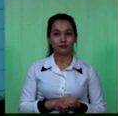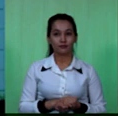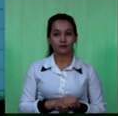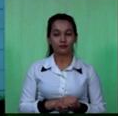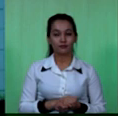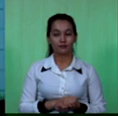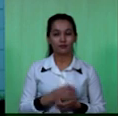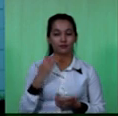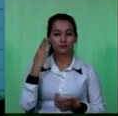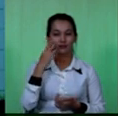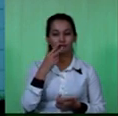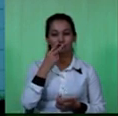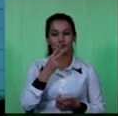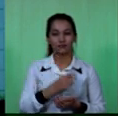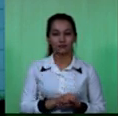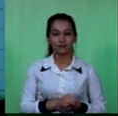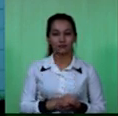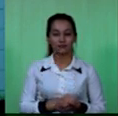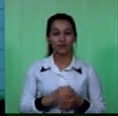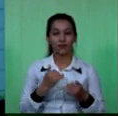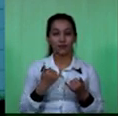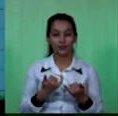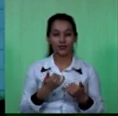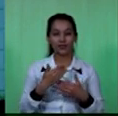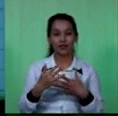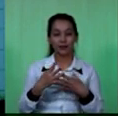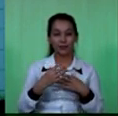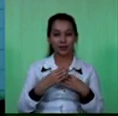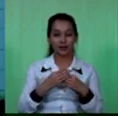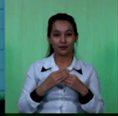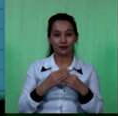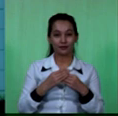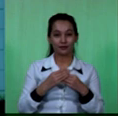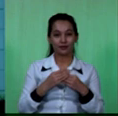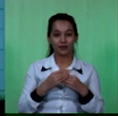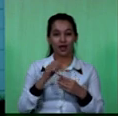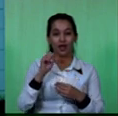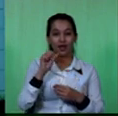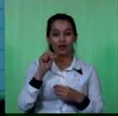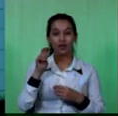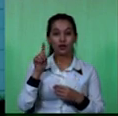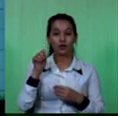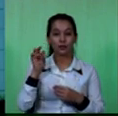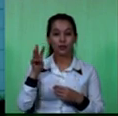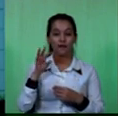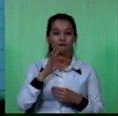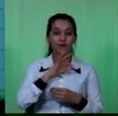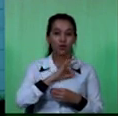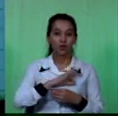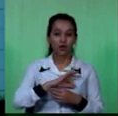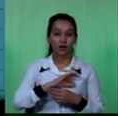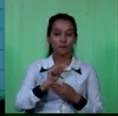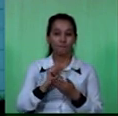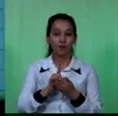Көз алдыңызге келді ма? Келің енді хазір біз ұшбу алгоритм асосыда біргелікте масала